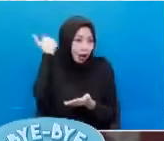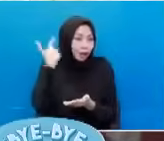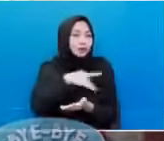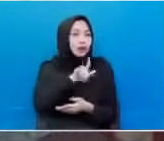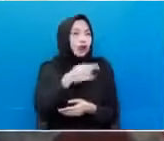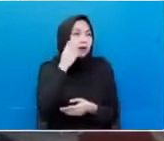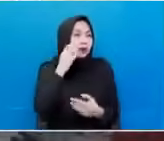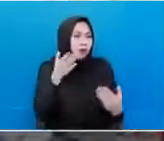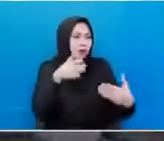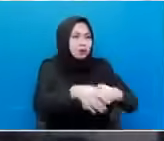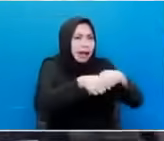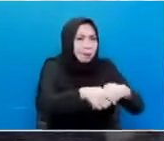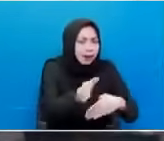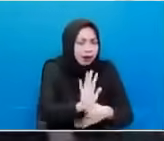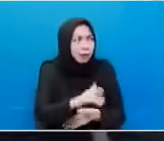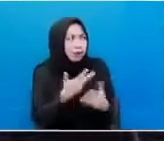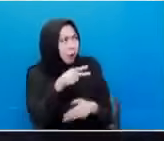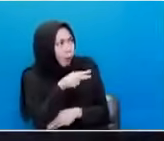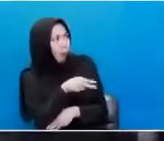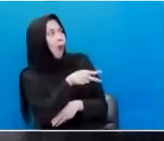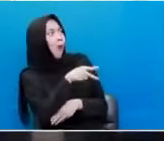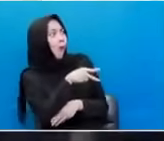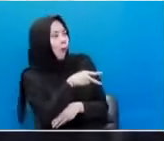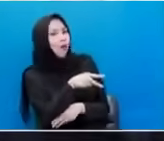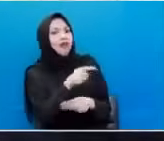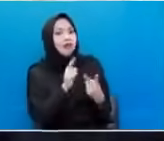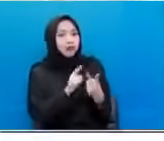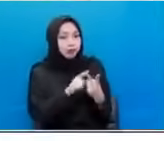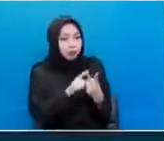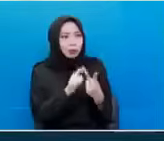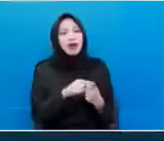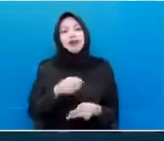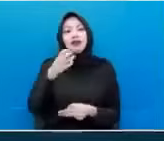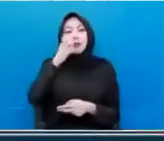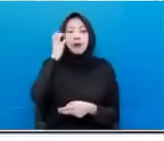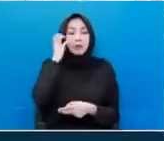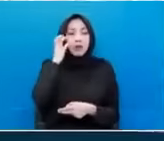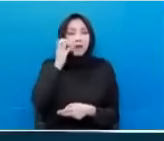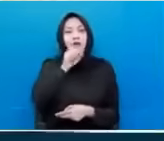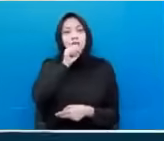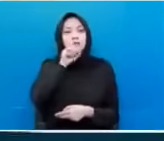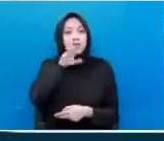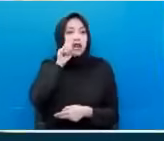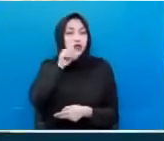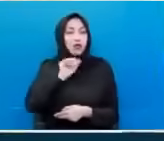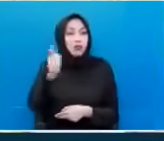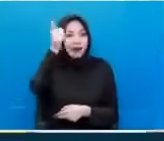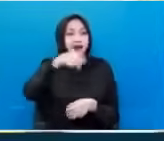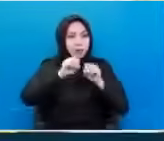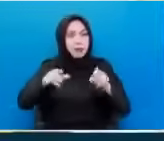tanya publik kemudi bertah Keti Gibran tidak hadir mendampingi Prabowo menyampaikan pidato